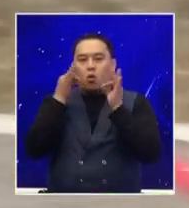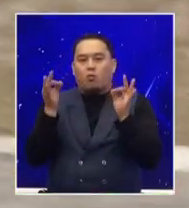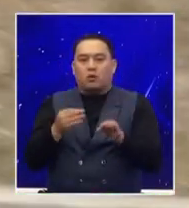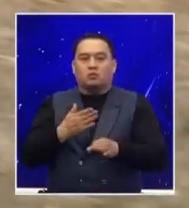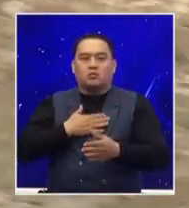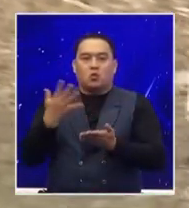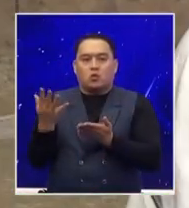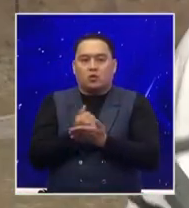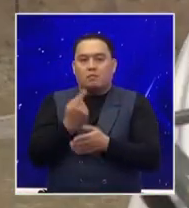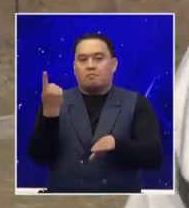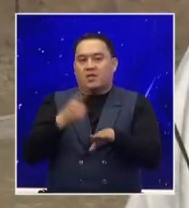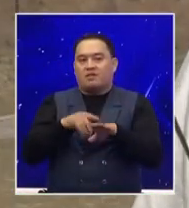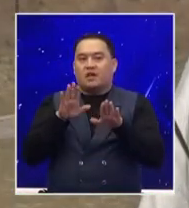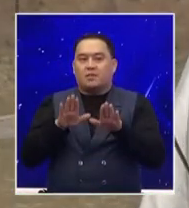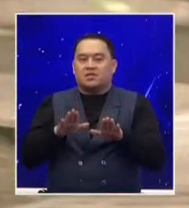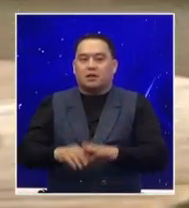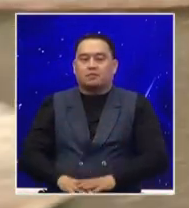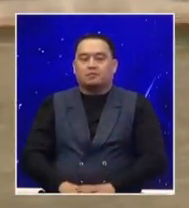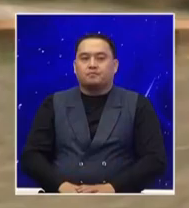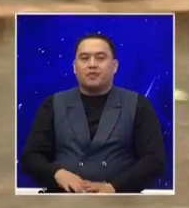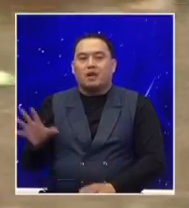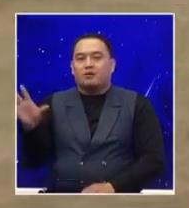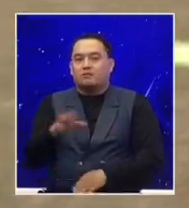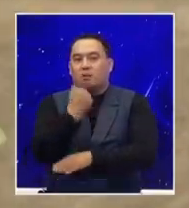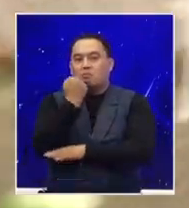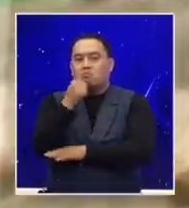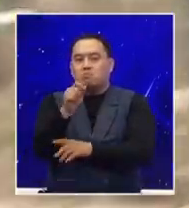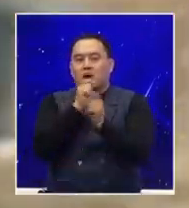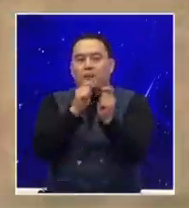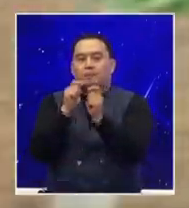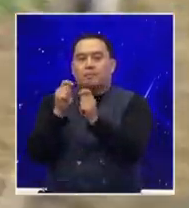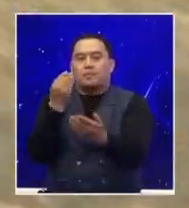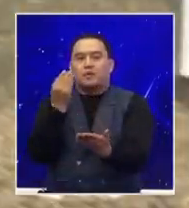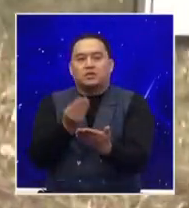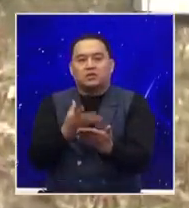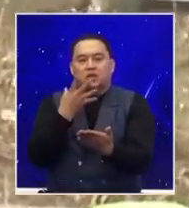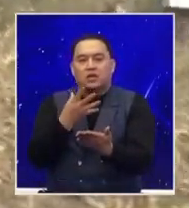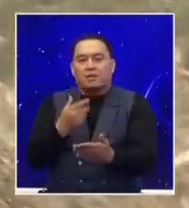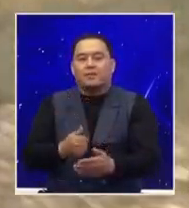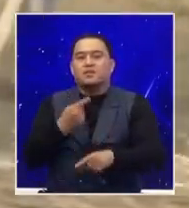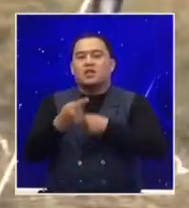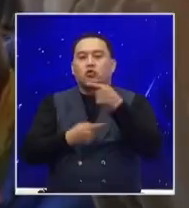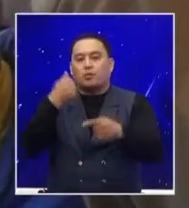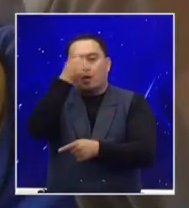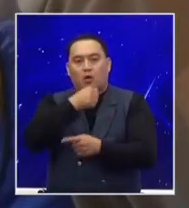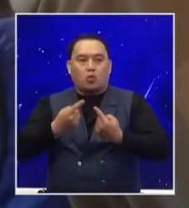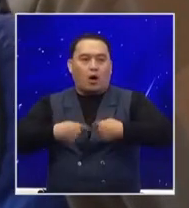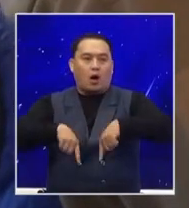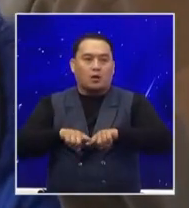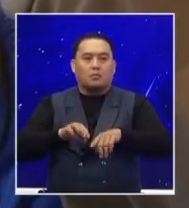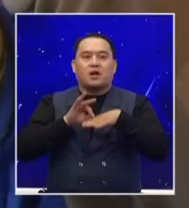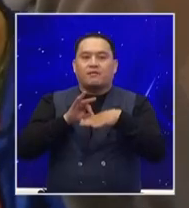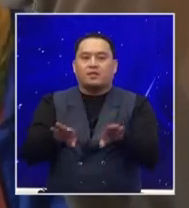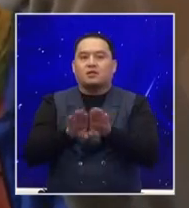опыту, мне удалось занять первое место. Все победители и призеры награждены ценными подарками и грамотами. В следующем году организаторы намерены